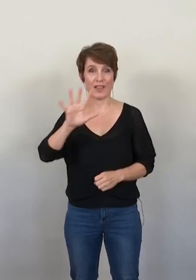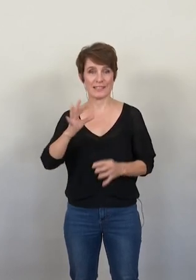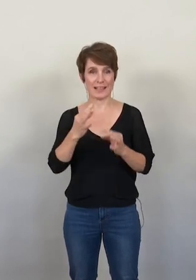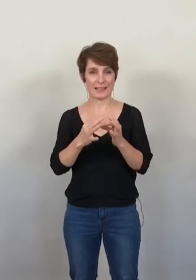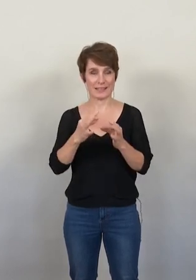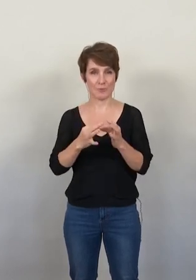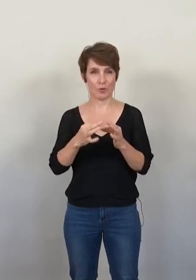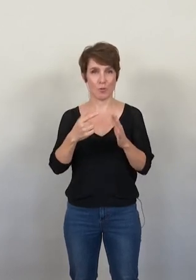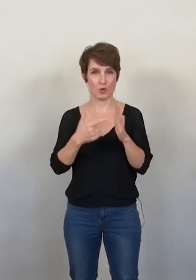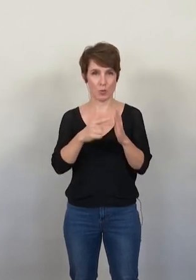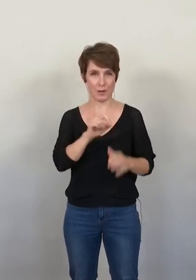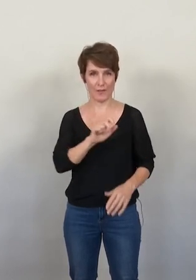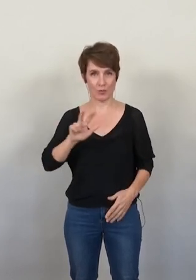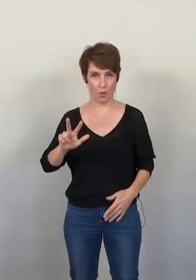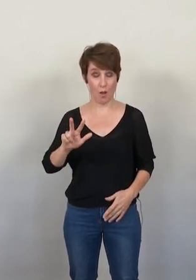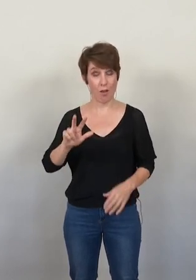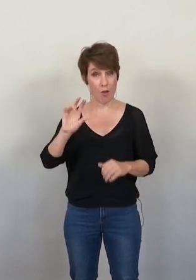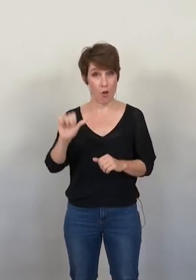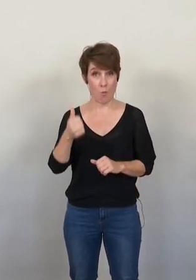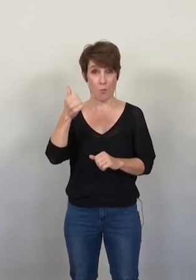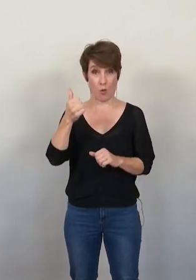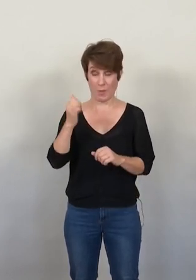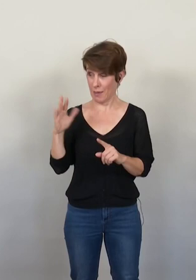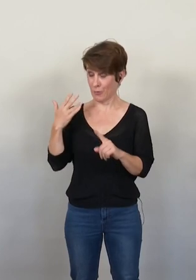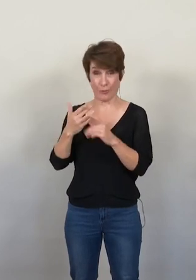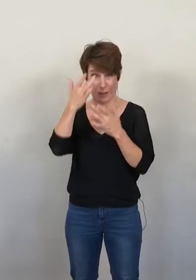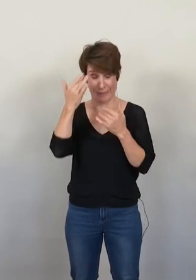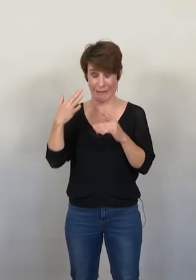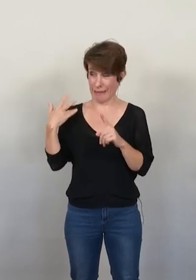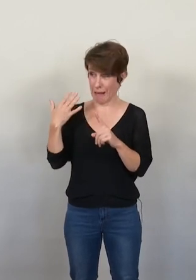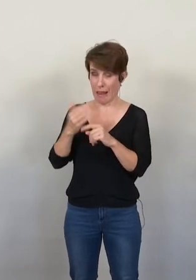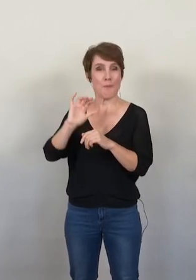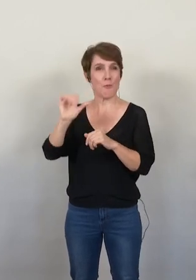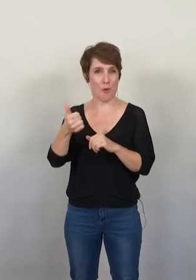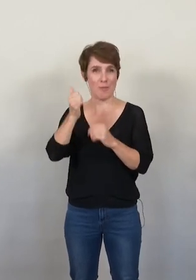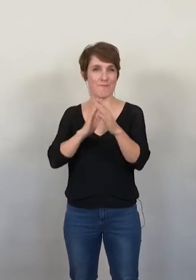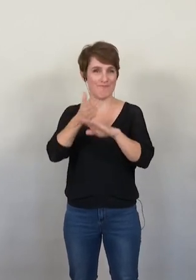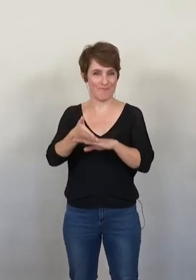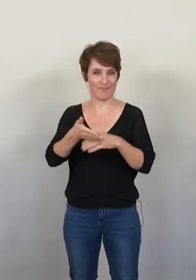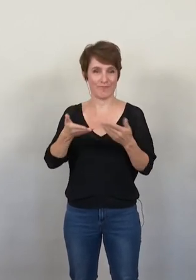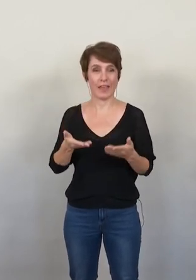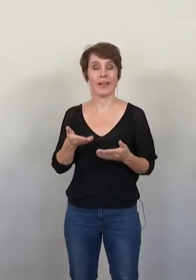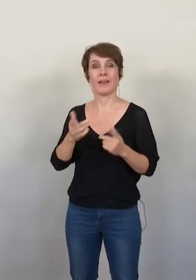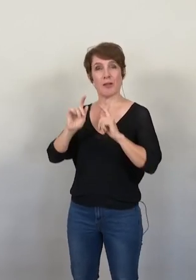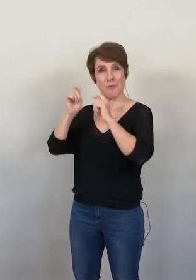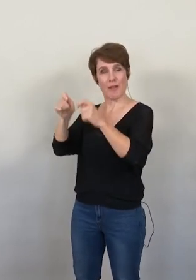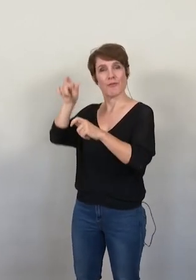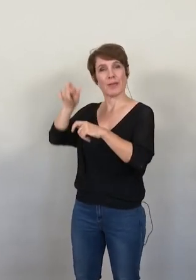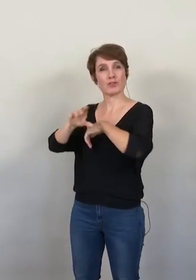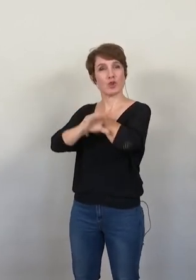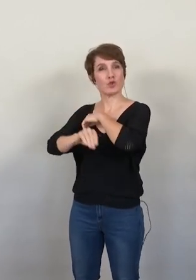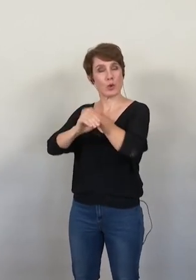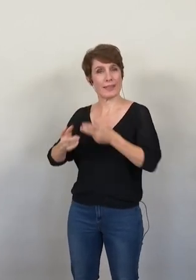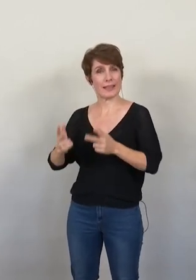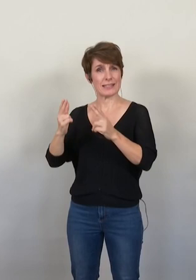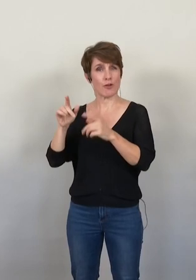2023 le premier depuis l'été et nous commençons par élire un secrétaire de séance je propose la